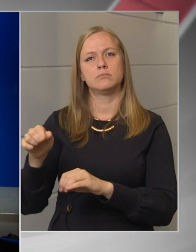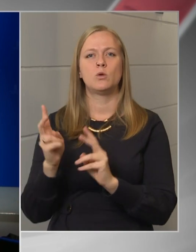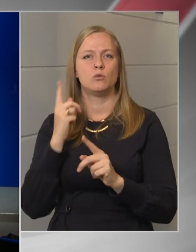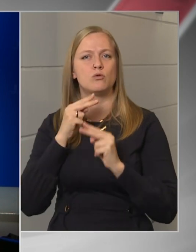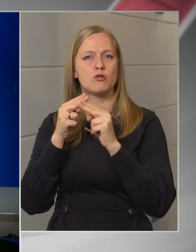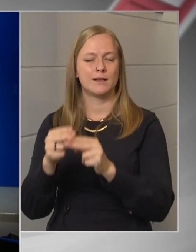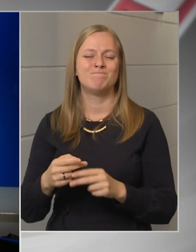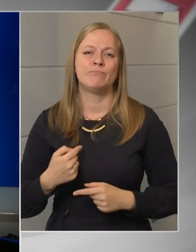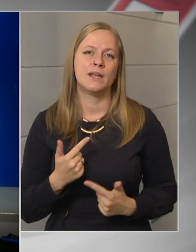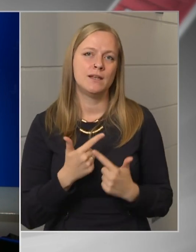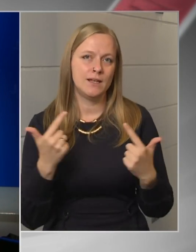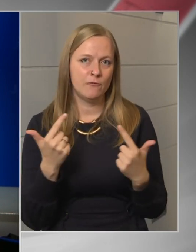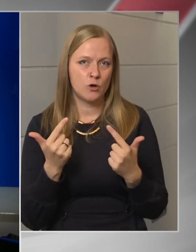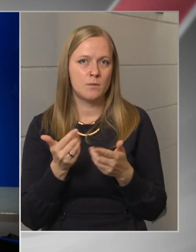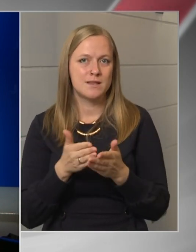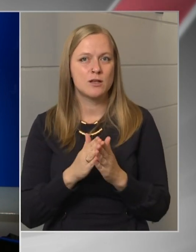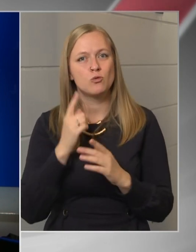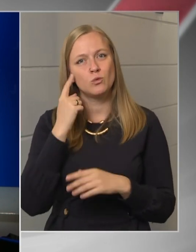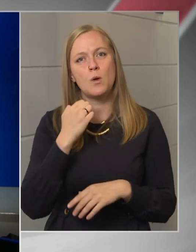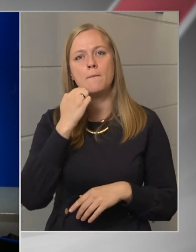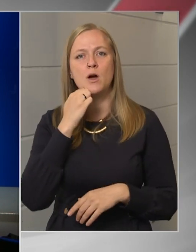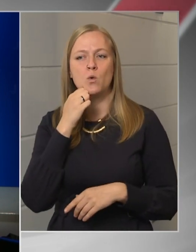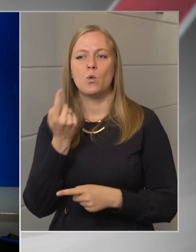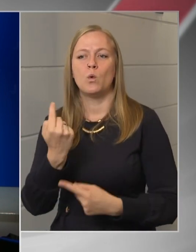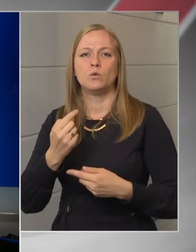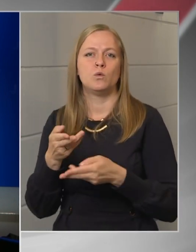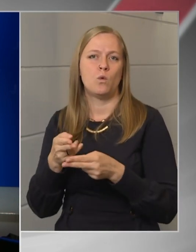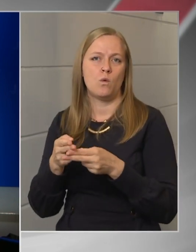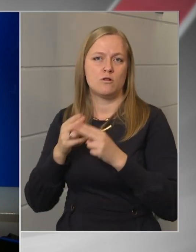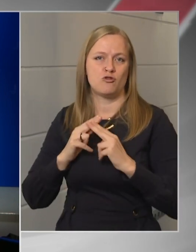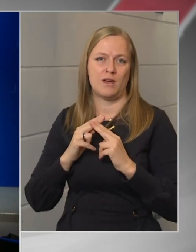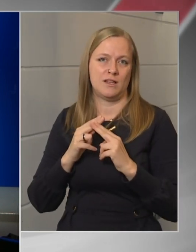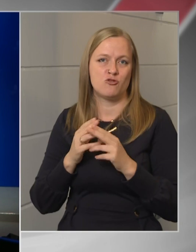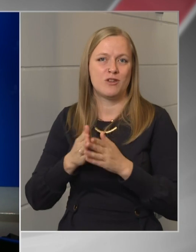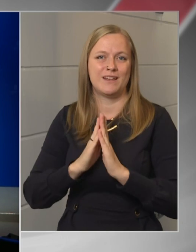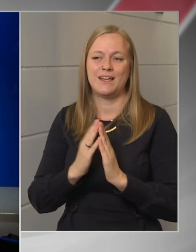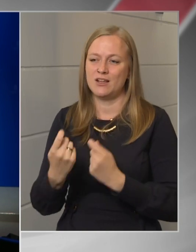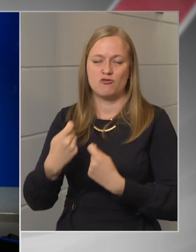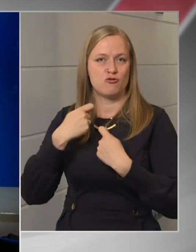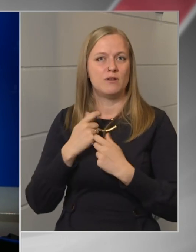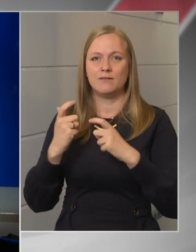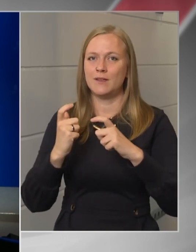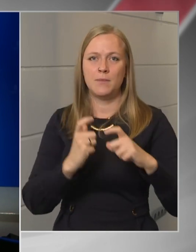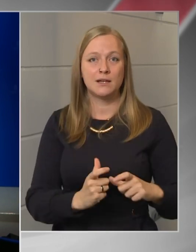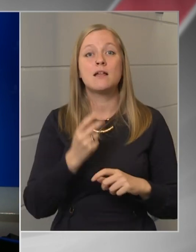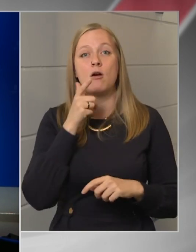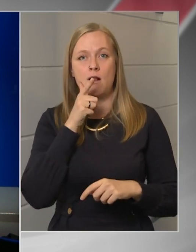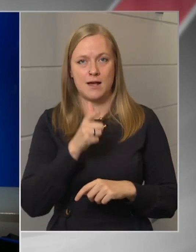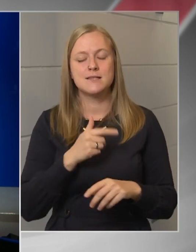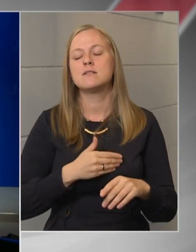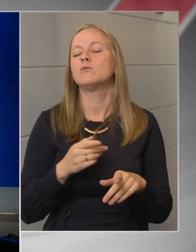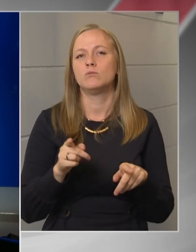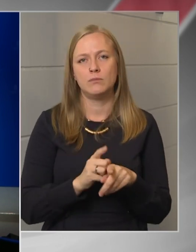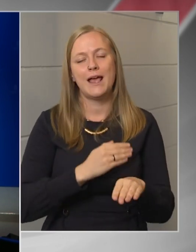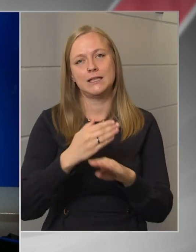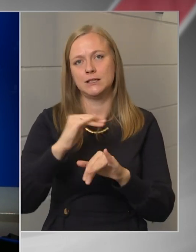hivatalos kérés nem érkezett marokkor részéről a segítség nyújtás iránt Magyarországhoz, de hogyha lesz ilyen, akkor nyilván, ahogy eddig is mindig